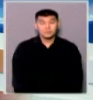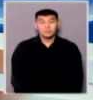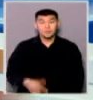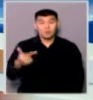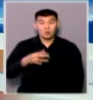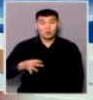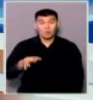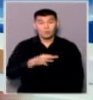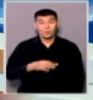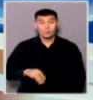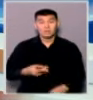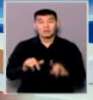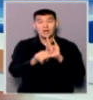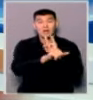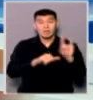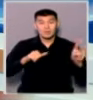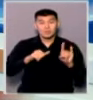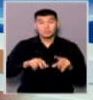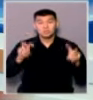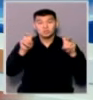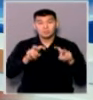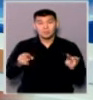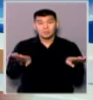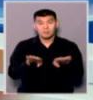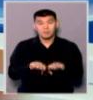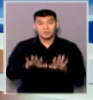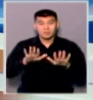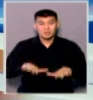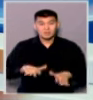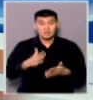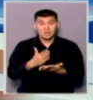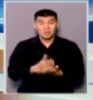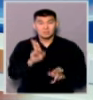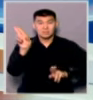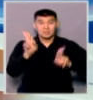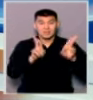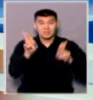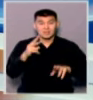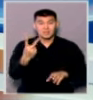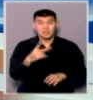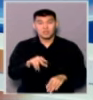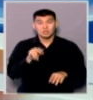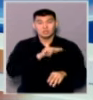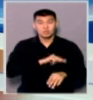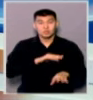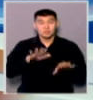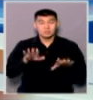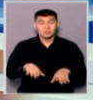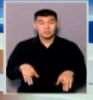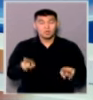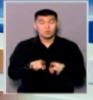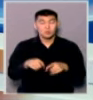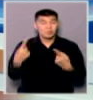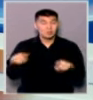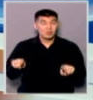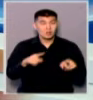Шахардағы бірнеше мал сою орындары мен зертханалар бір нысанда орындаласқан. Ал талап бойынша екі бірдей қызмет көрсететін жер бір-бірінен